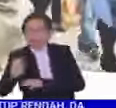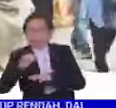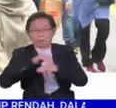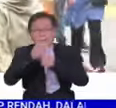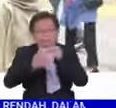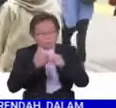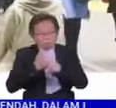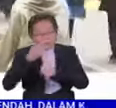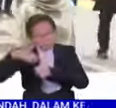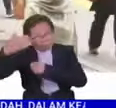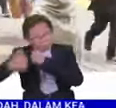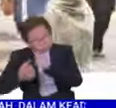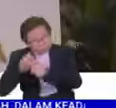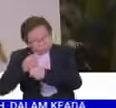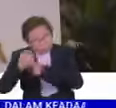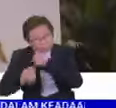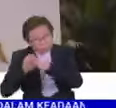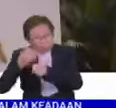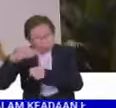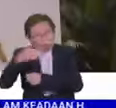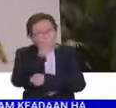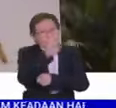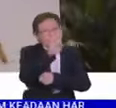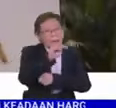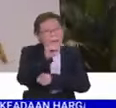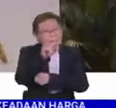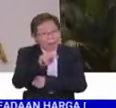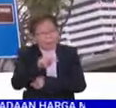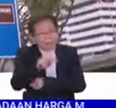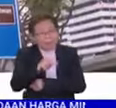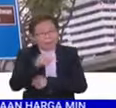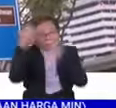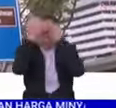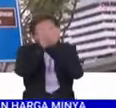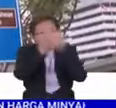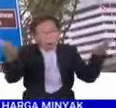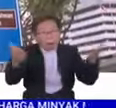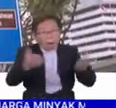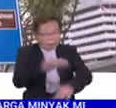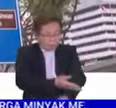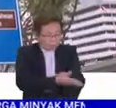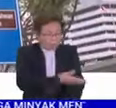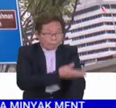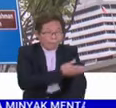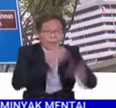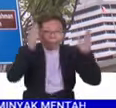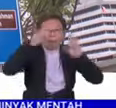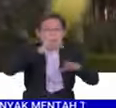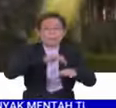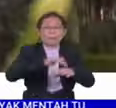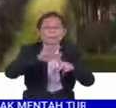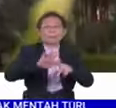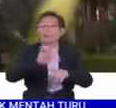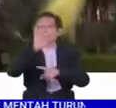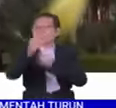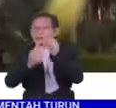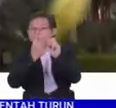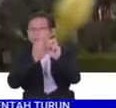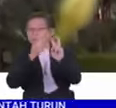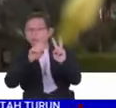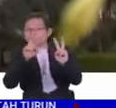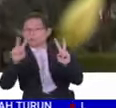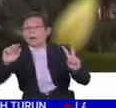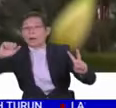tahun. Bank Negara Malaysia, BNM, dijadual mengumumkan prestasi ekonomi negara bagi suku ketiga 2022